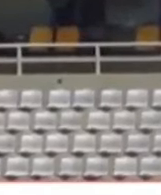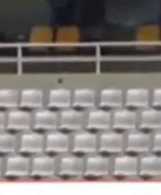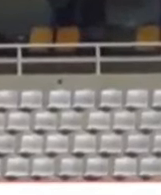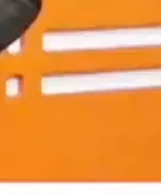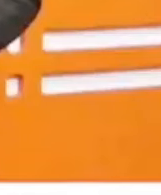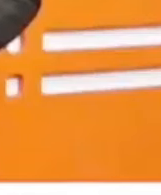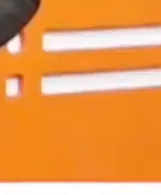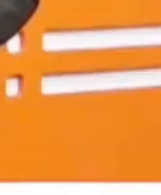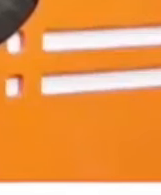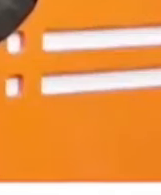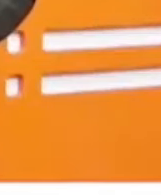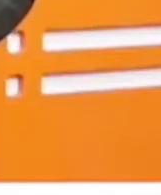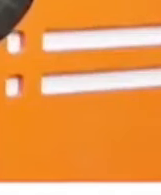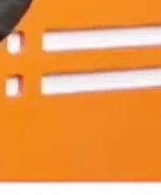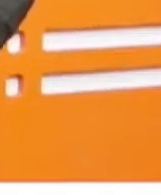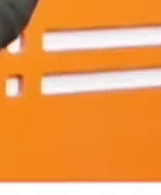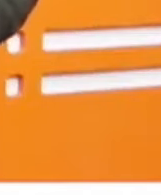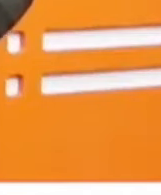ordinary